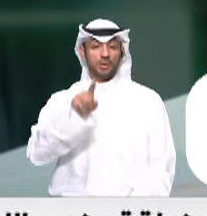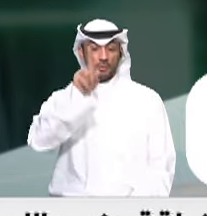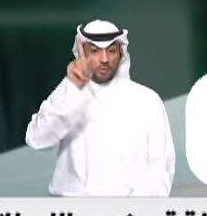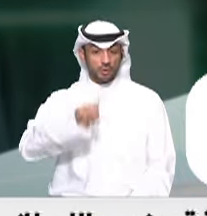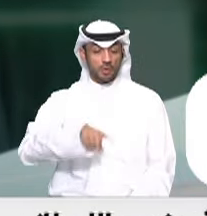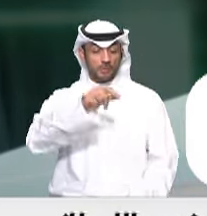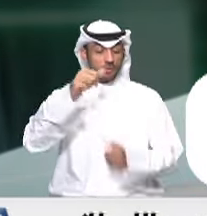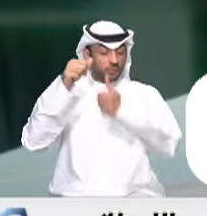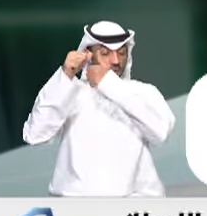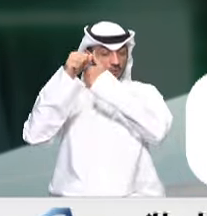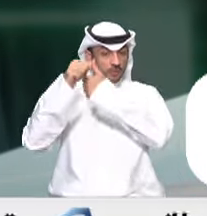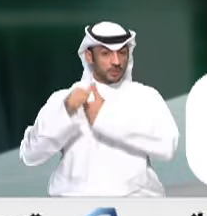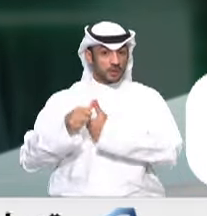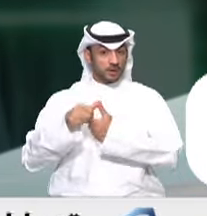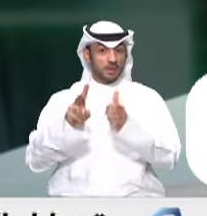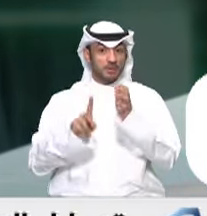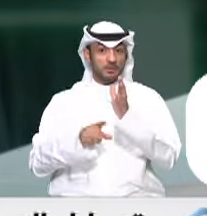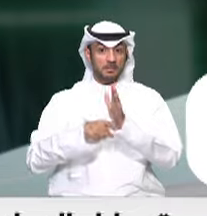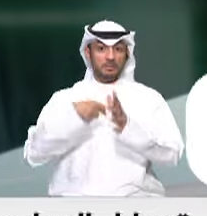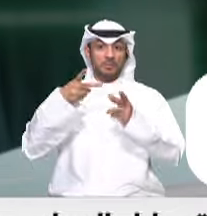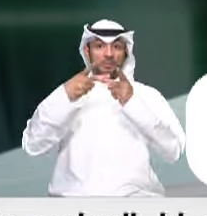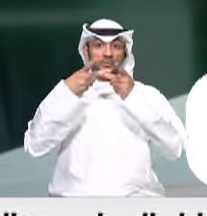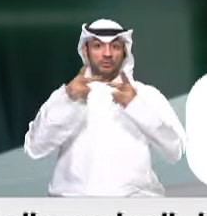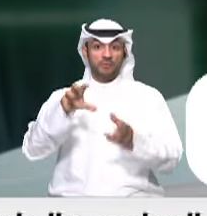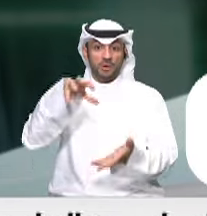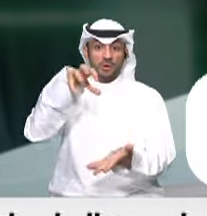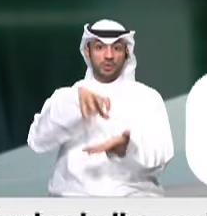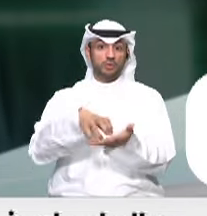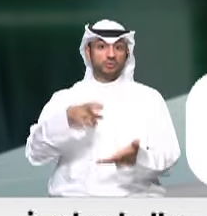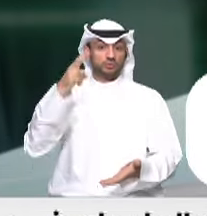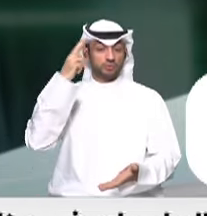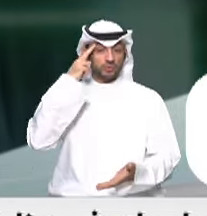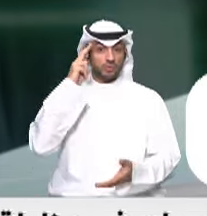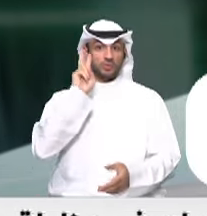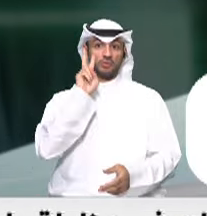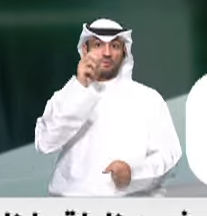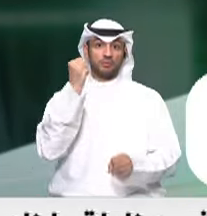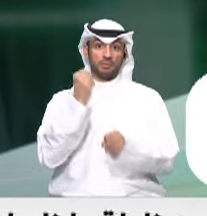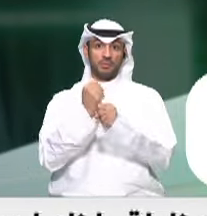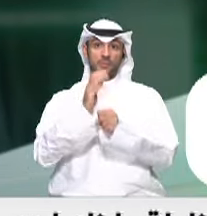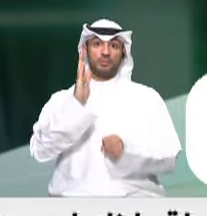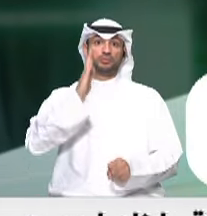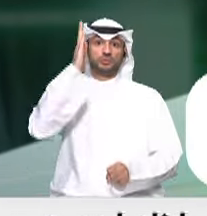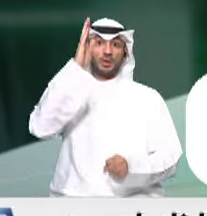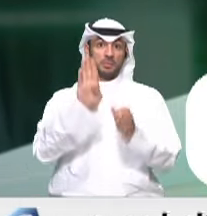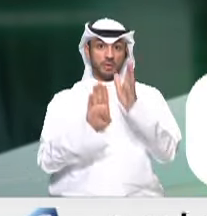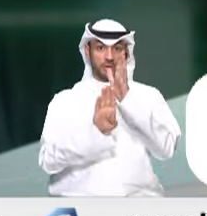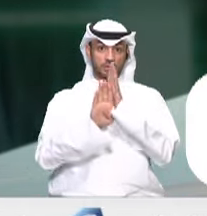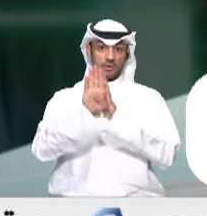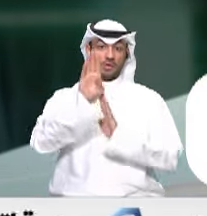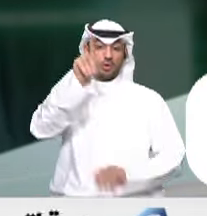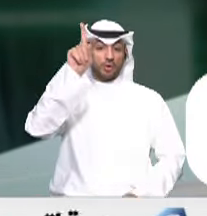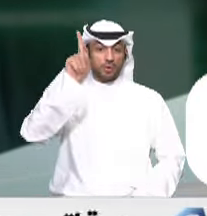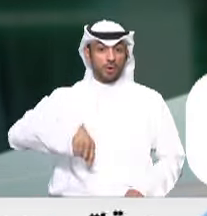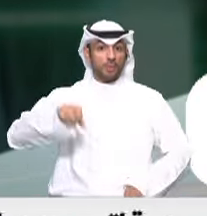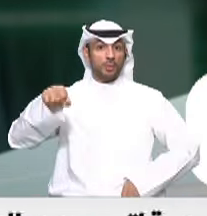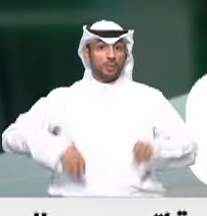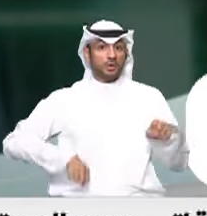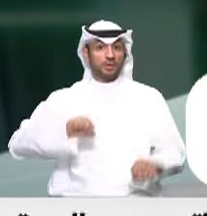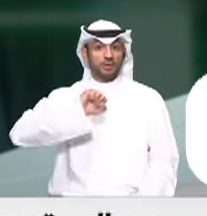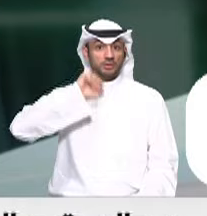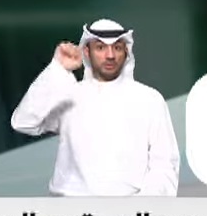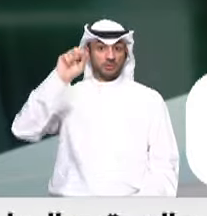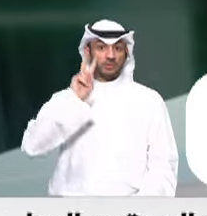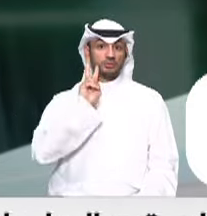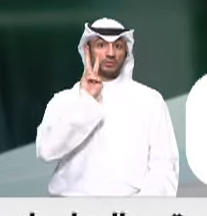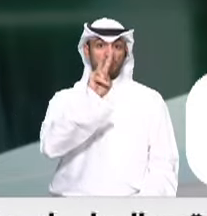الذكرى المجيدة لنشأة دولة حديثة تتطلع لمستقبل زاهر. اليوم الوطني السعودي نبراس